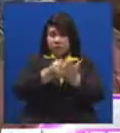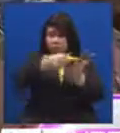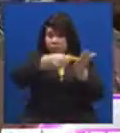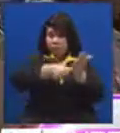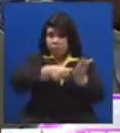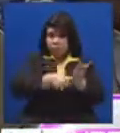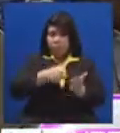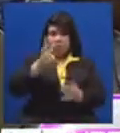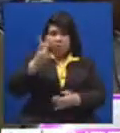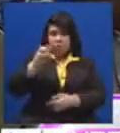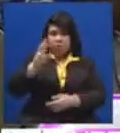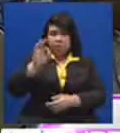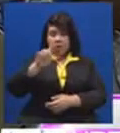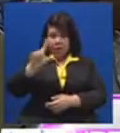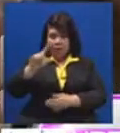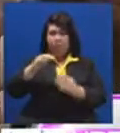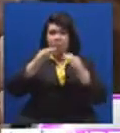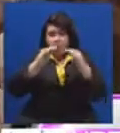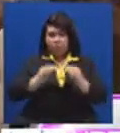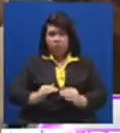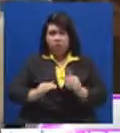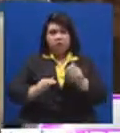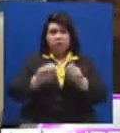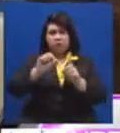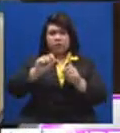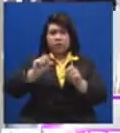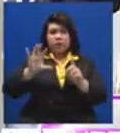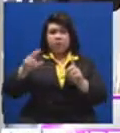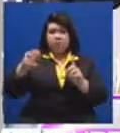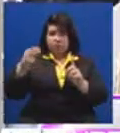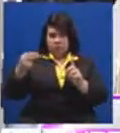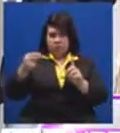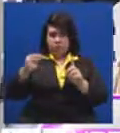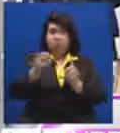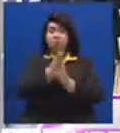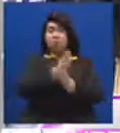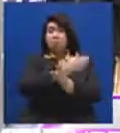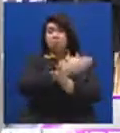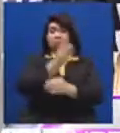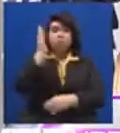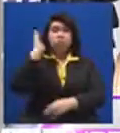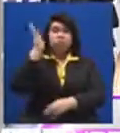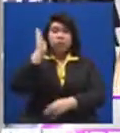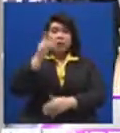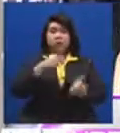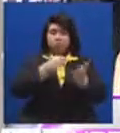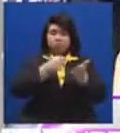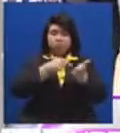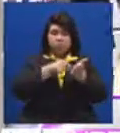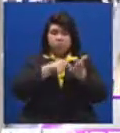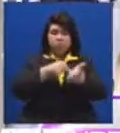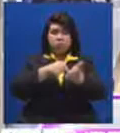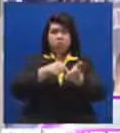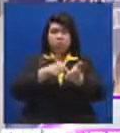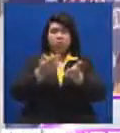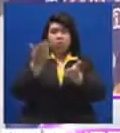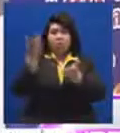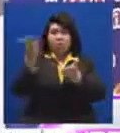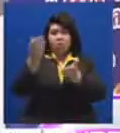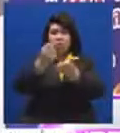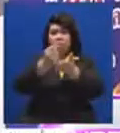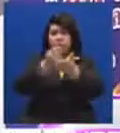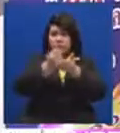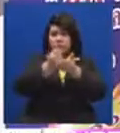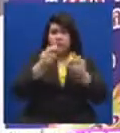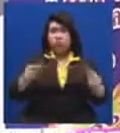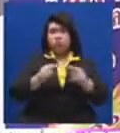าทให้เหลือเพียง 150,000 บาทเท่านั้นโดยก่อนหน้านี้นายทิ้งได้เดินทางเข้ายื่นเรื่องร้องทุกข์กับศูนย์ดำรงธรรมกระทรวงมหาดไท